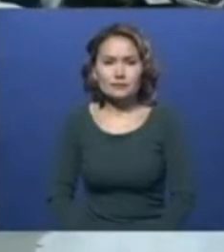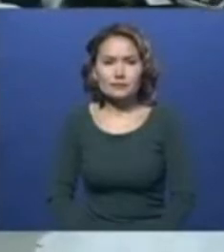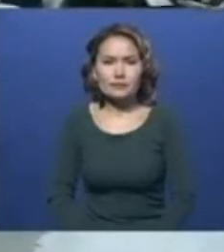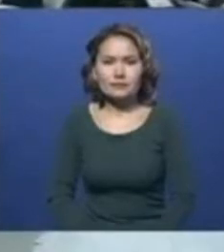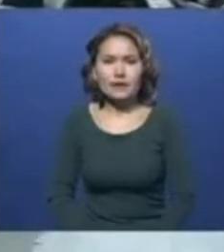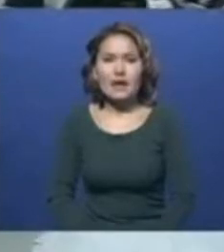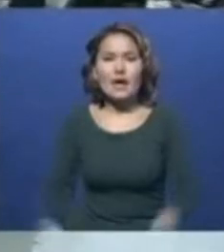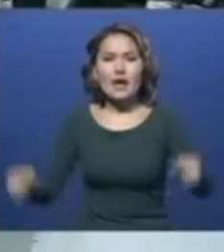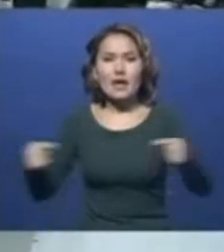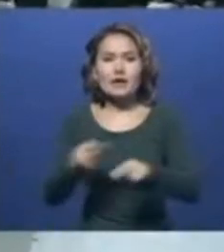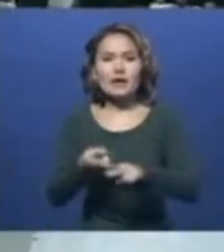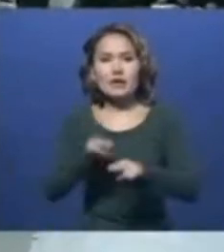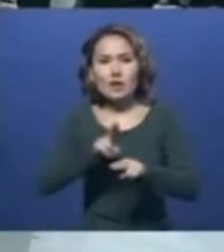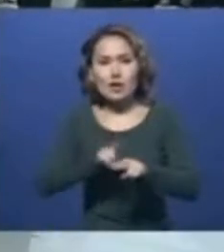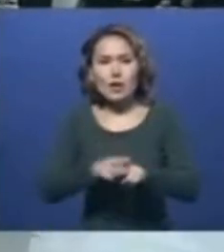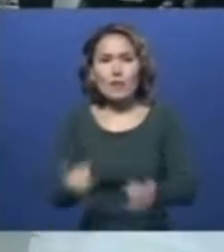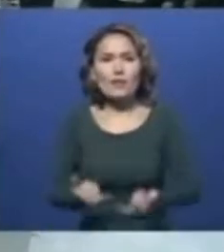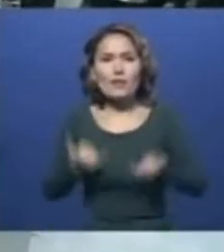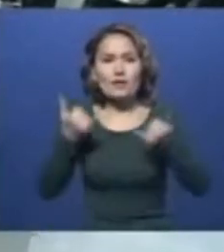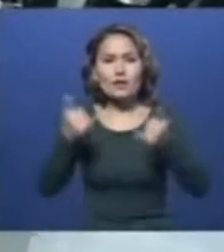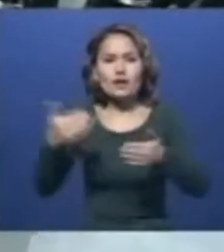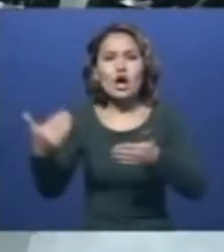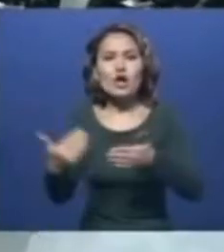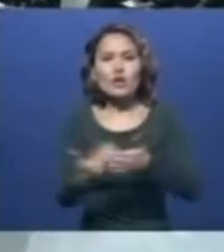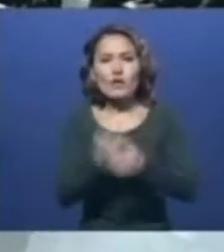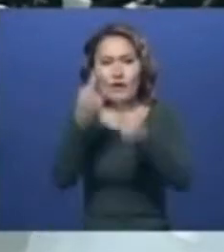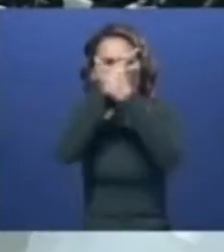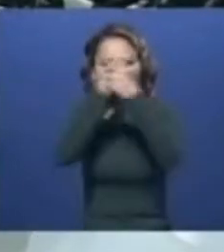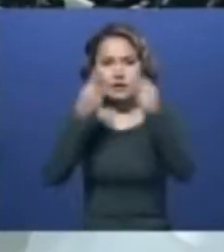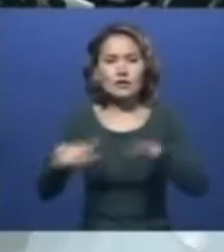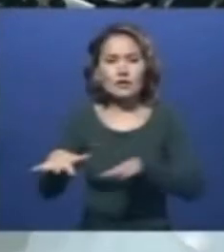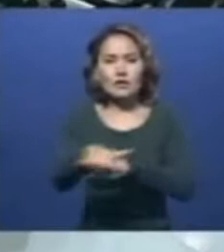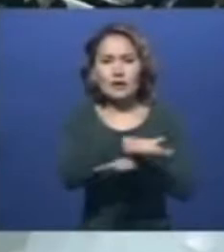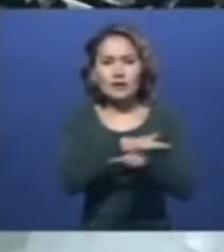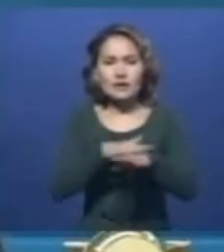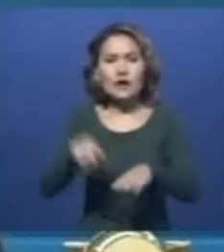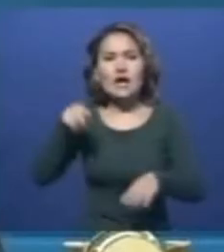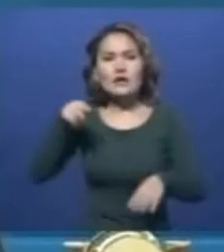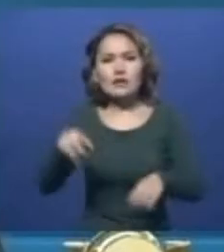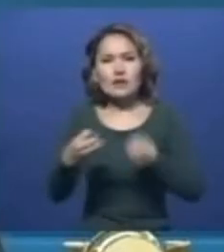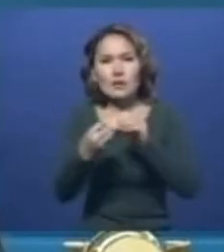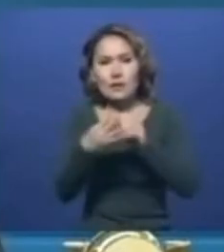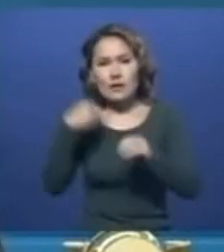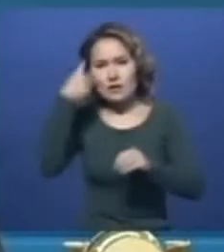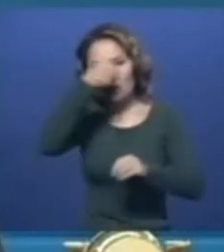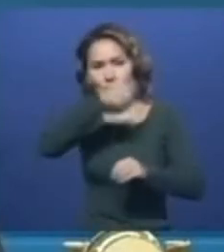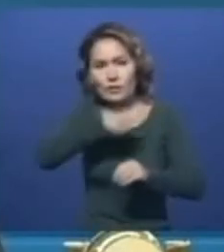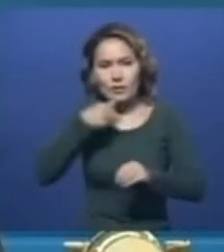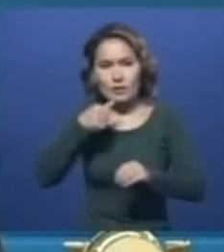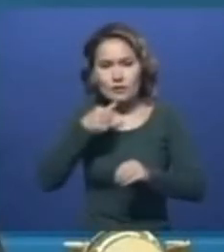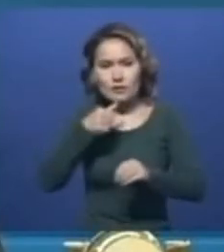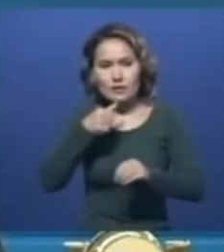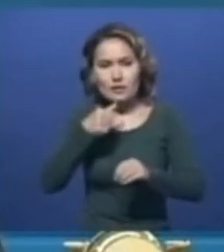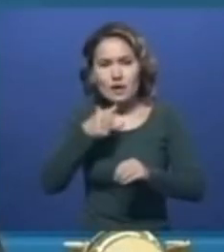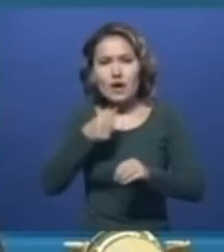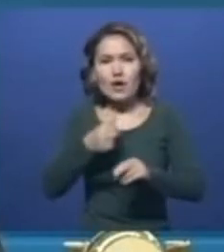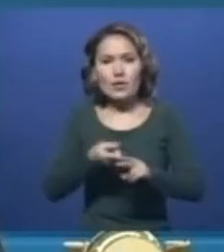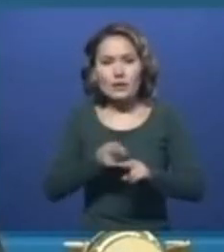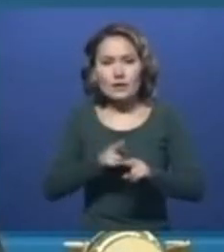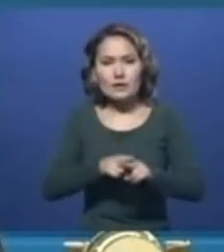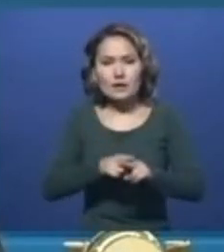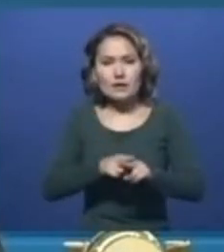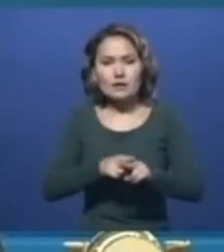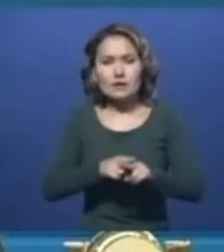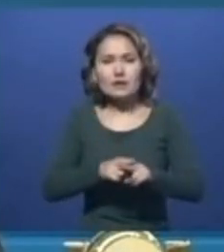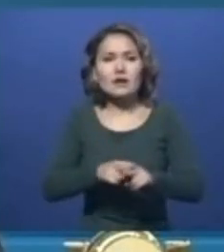Именно этому я посвящаю новое послание народу на 2015 год. Она будет иметь